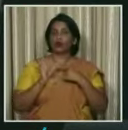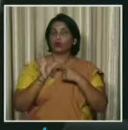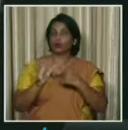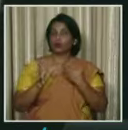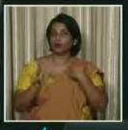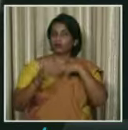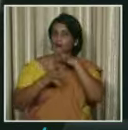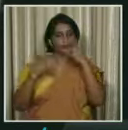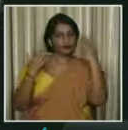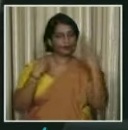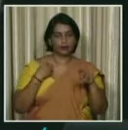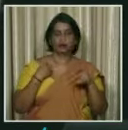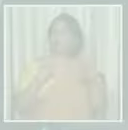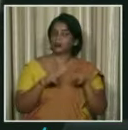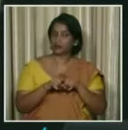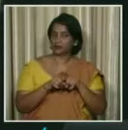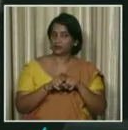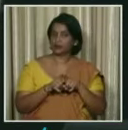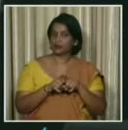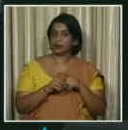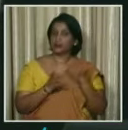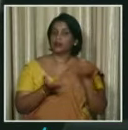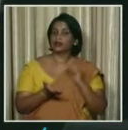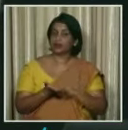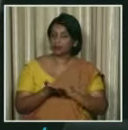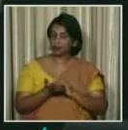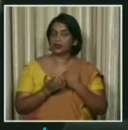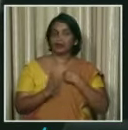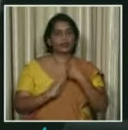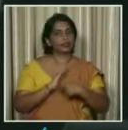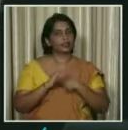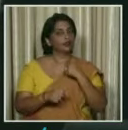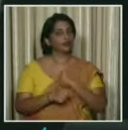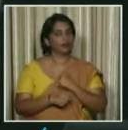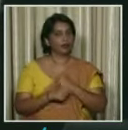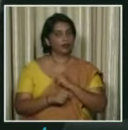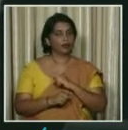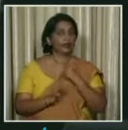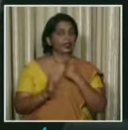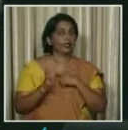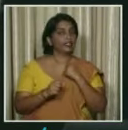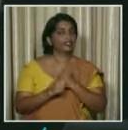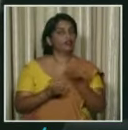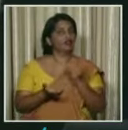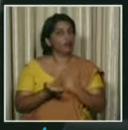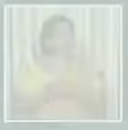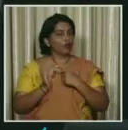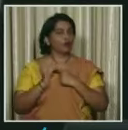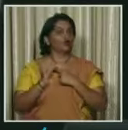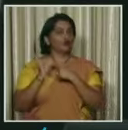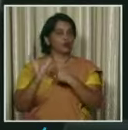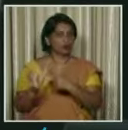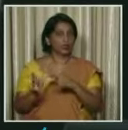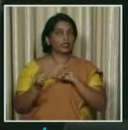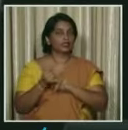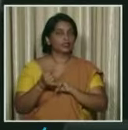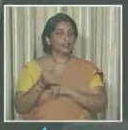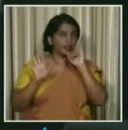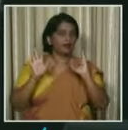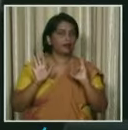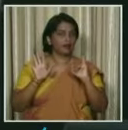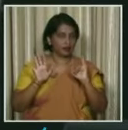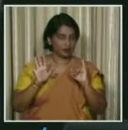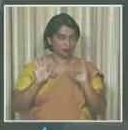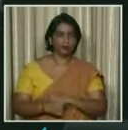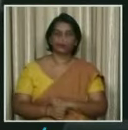කළා, අවසන් කරලා තියෙනවා. ඒ වගේම නැවත වතාවක් අපේ ශ්‍රී ලංකා ජනරජයේ වෙනුවෙන් නීතිපතිතුමා ප්‍රතිඋත්තර ප්‍රකාශ කිරීම සැප්තැම්බර් මාස 6